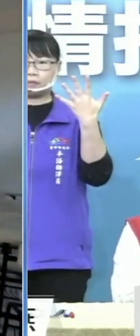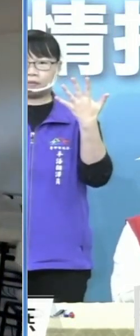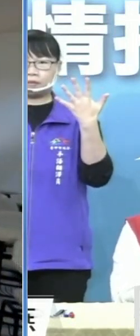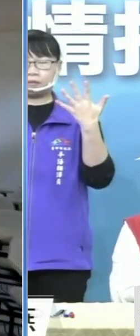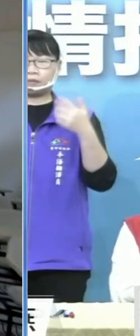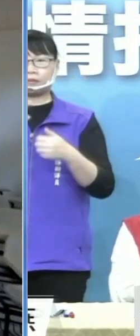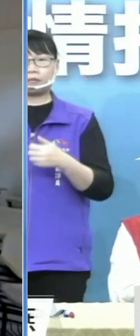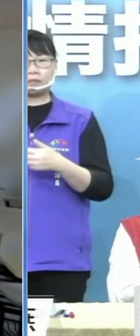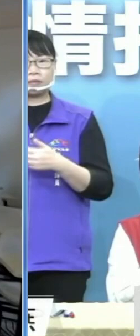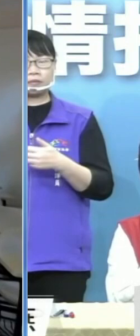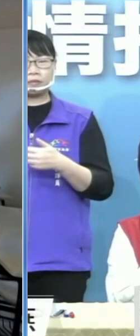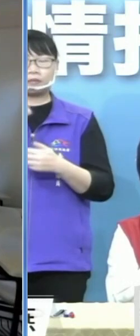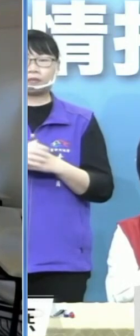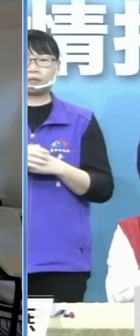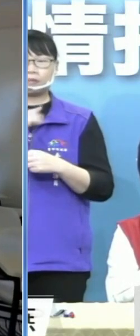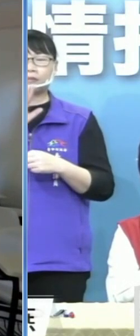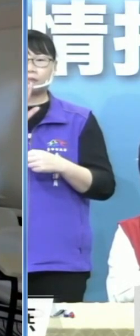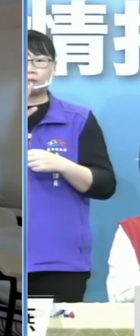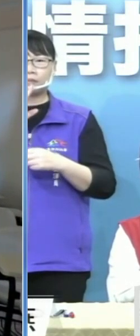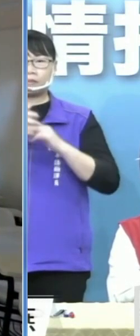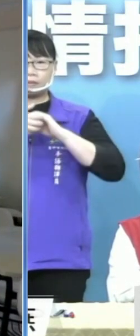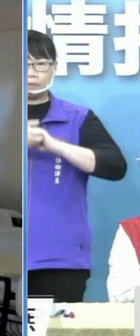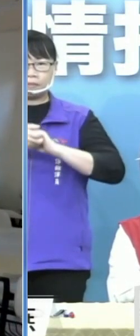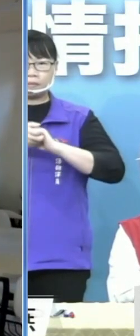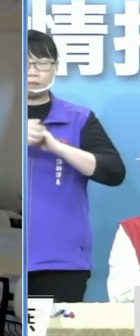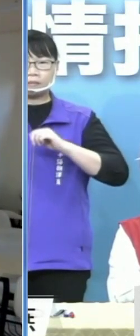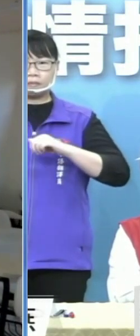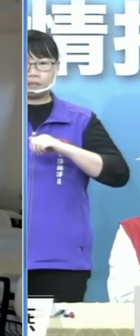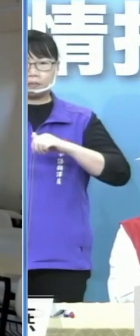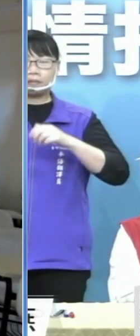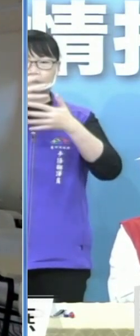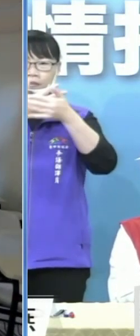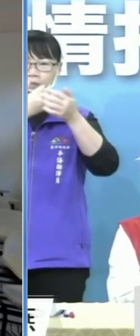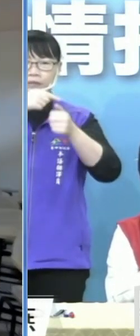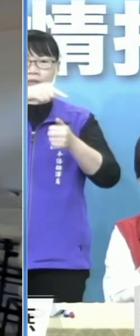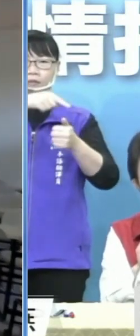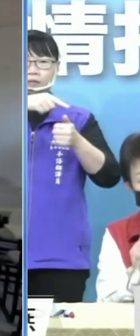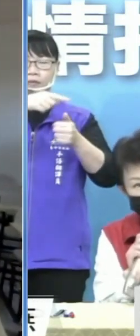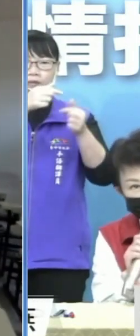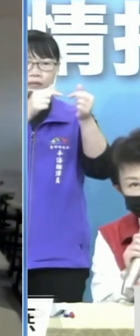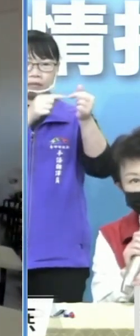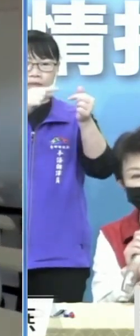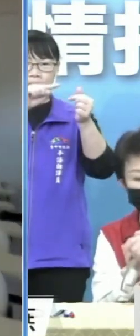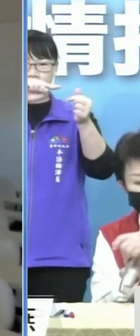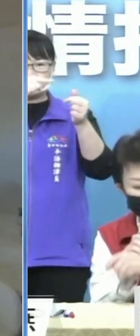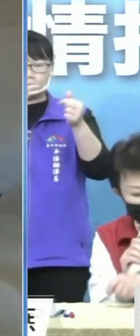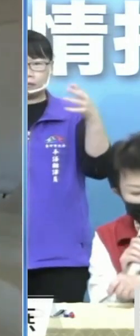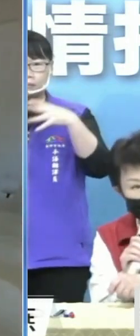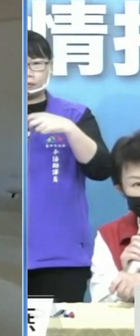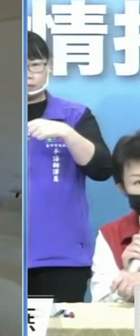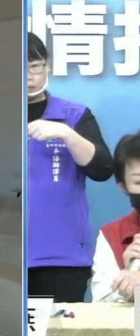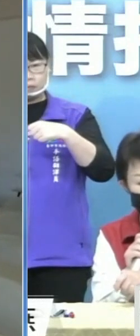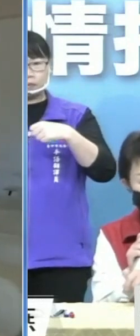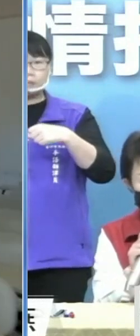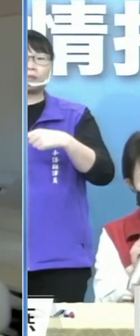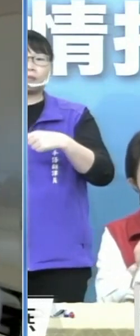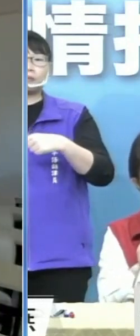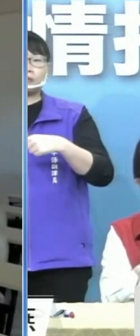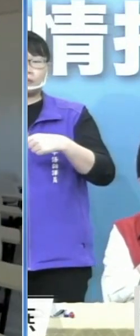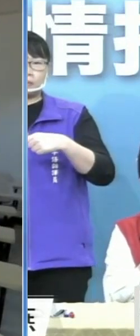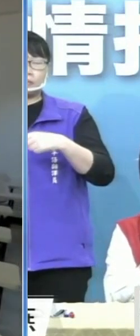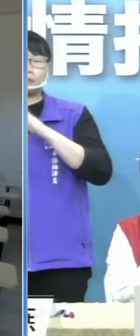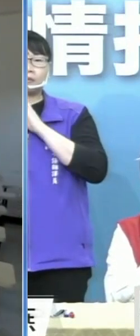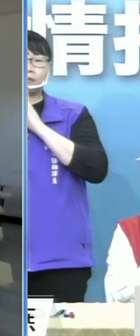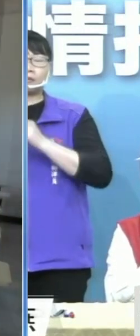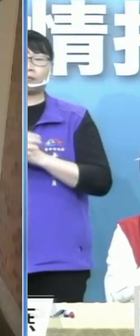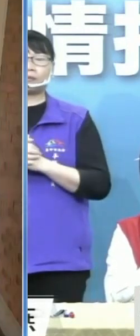呢是已经确诊的朝阳科大的学生的室友的妈妈啊，已